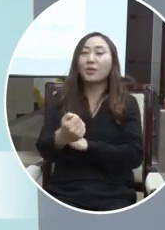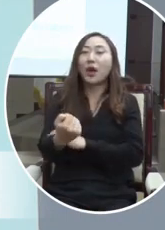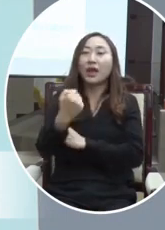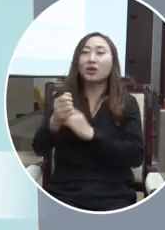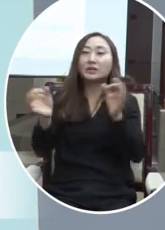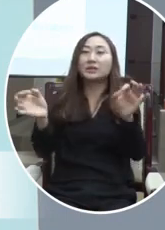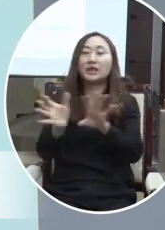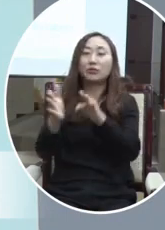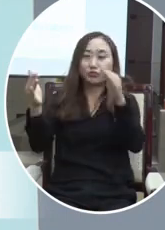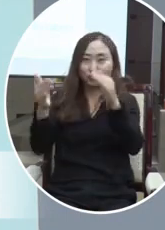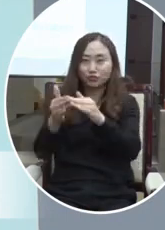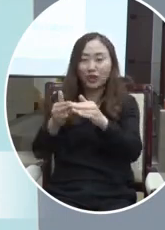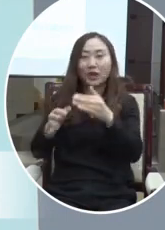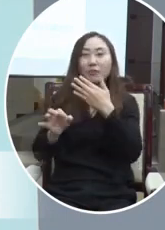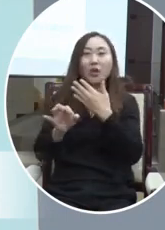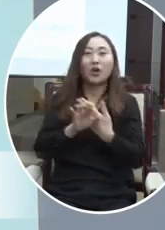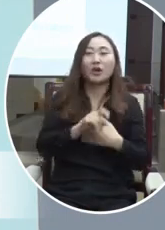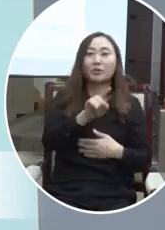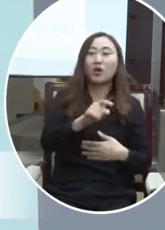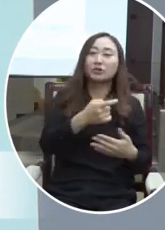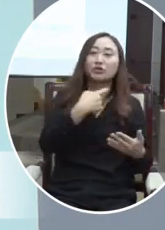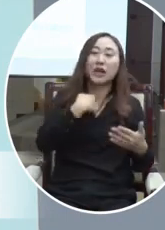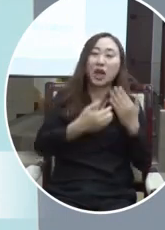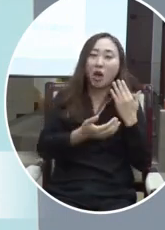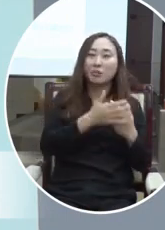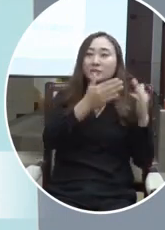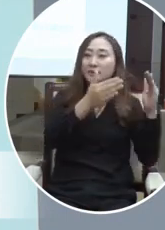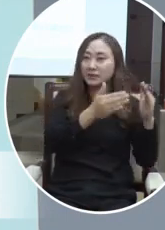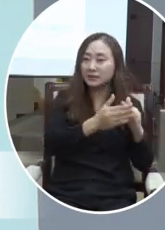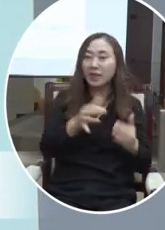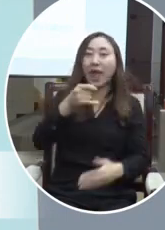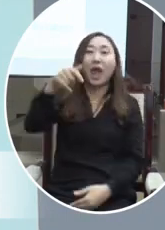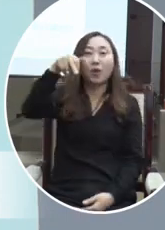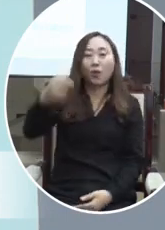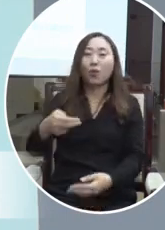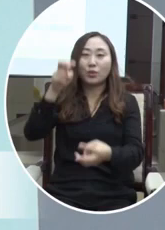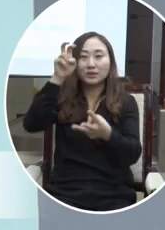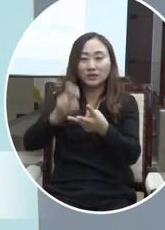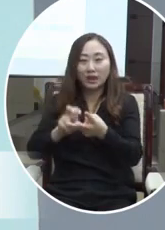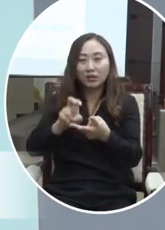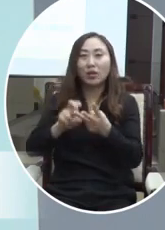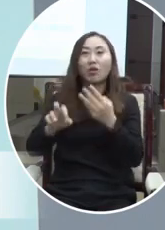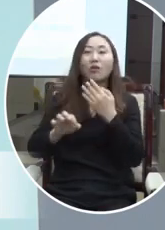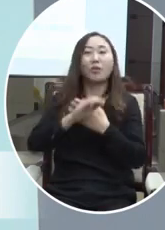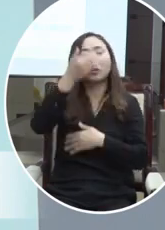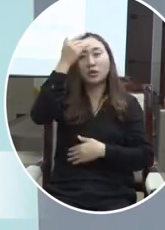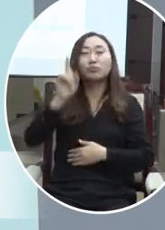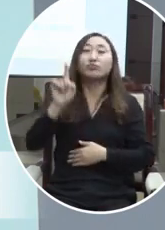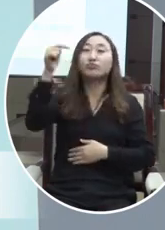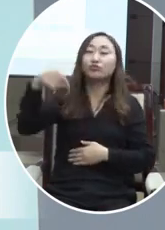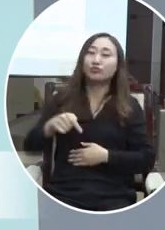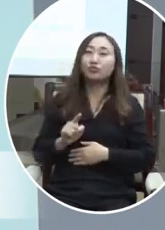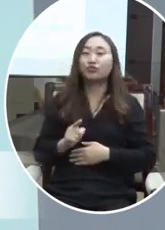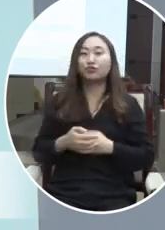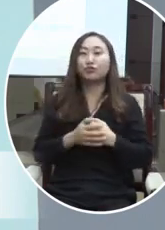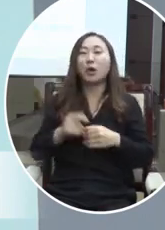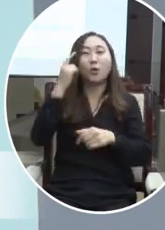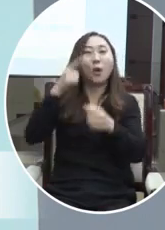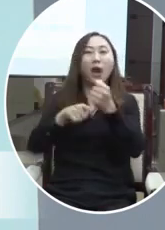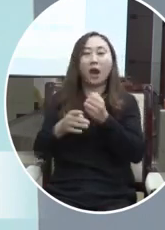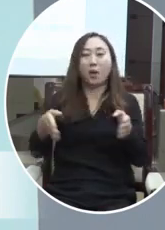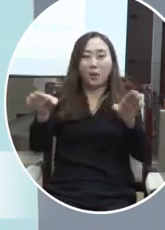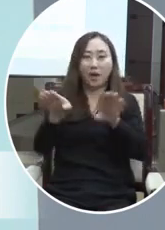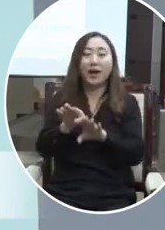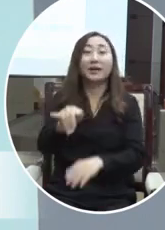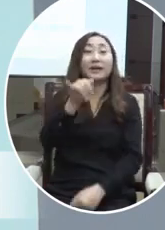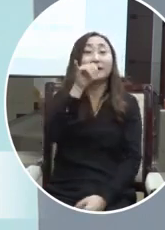에너지 제로주택 및 부속시설, 노원 이지센터, 노원 이지체험주택, 노원 에코센터, 중랑천 환경센터, 노원 천문우주과학관이 있습니다.